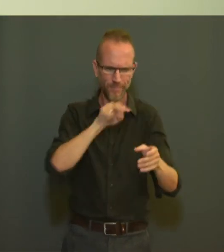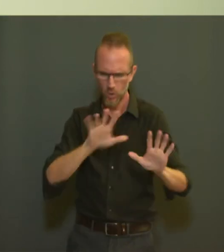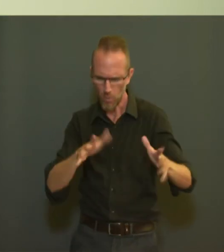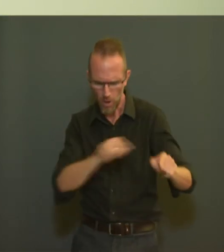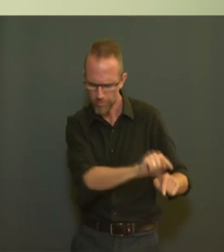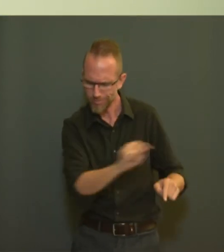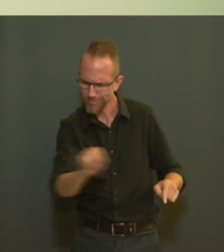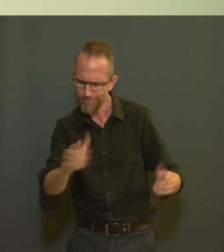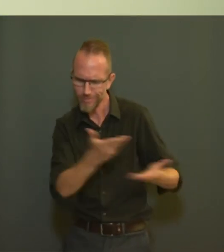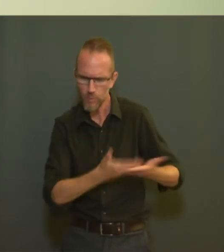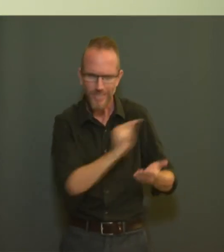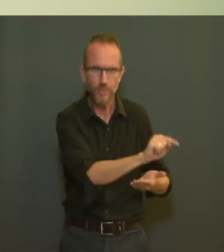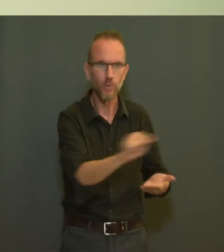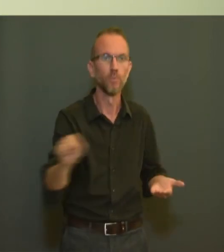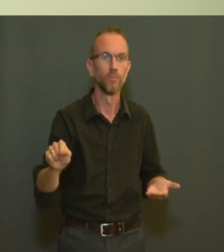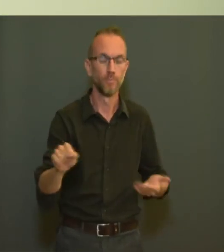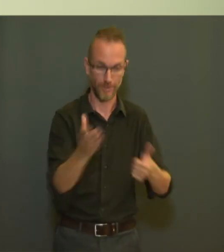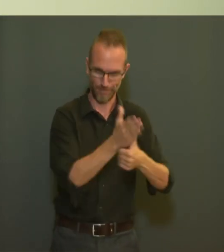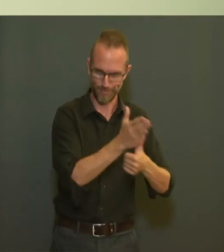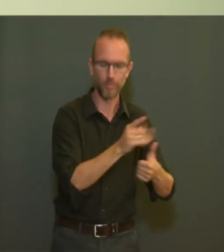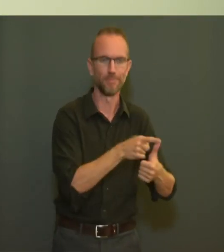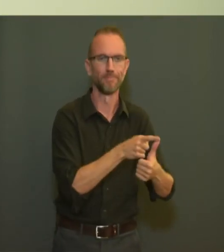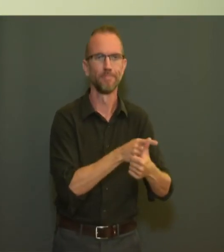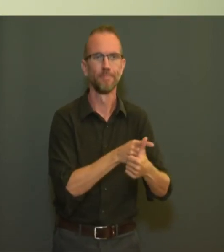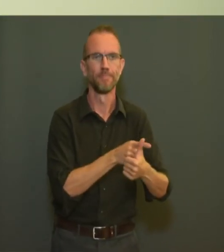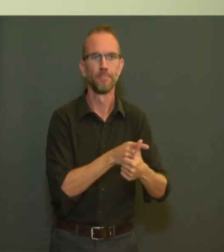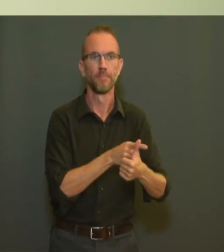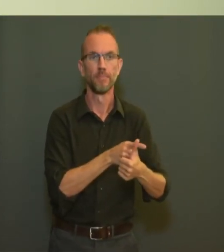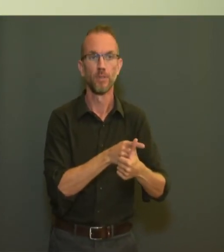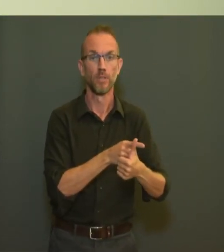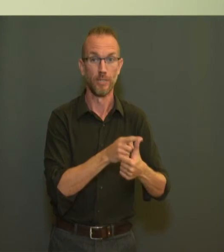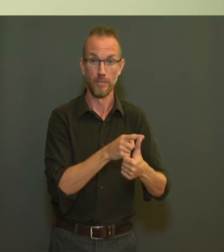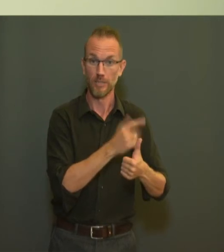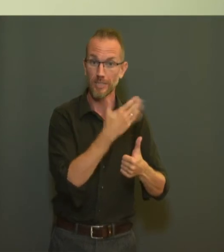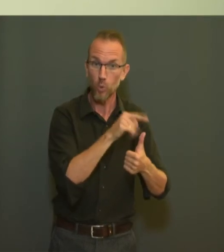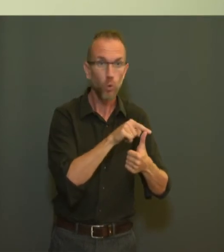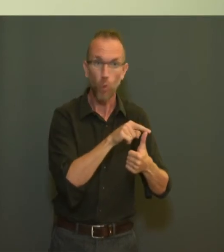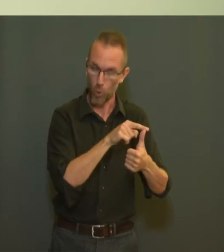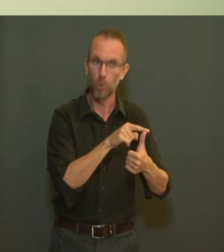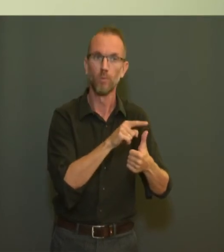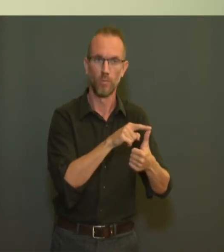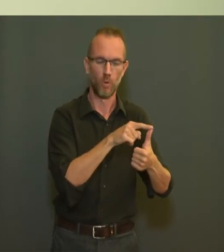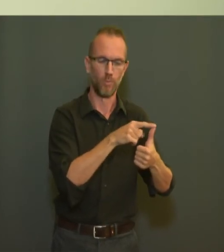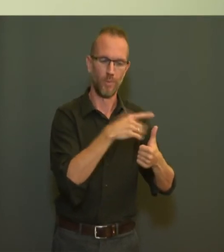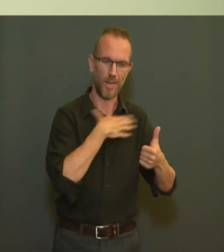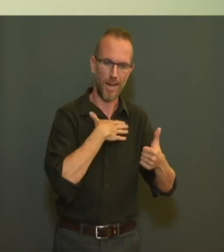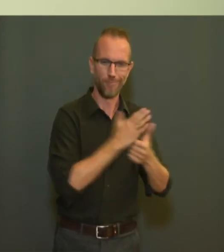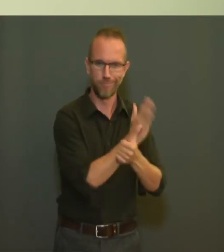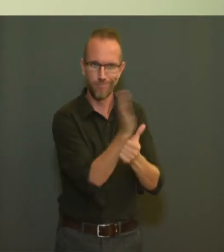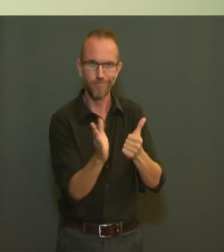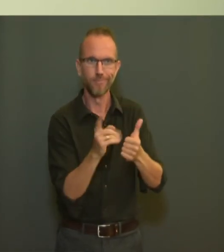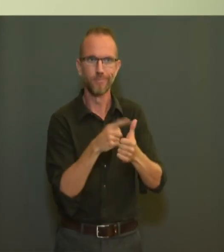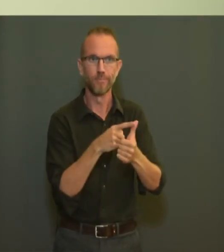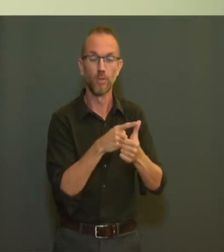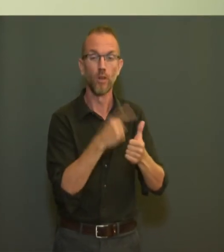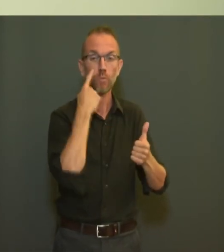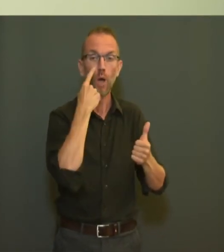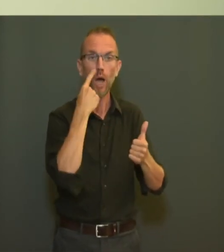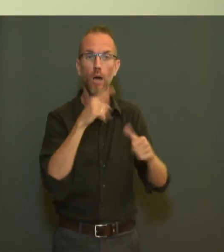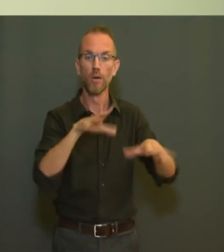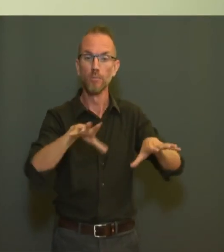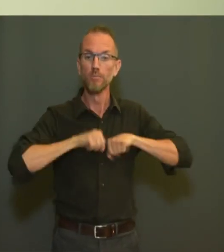en première intention, mais pas seulement, et c'est ça qui est important, l'augmentation du nombre de cas, le nombre de cas qui sont